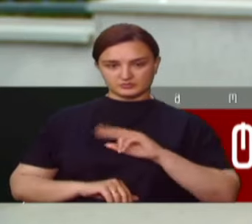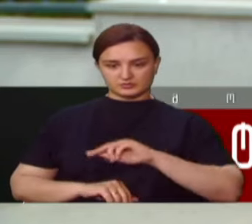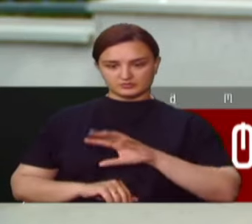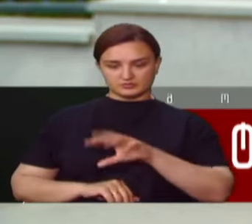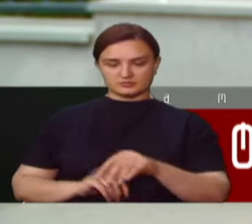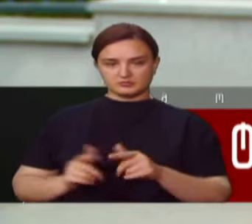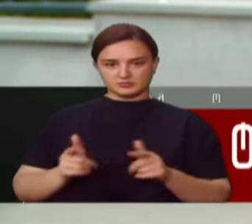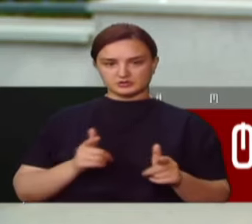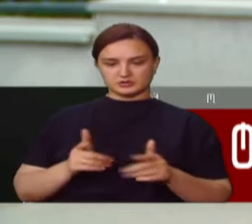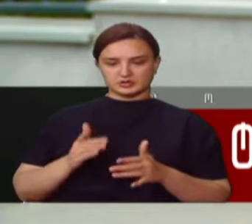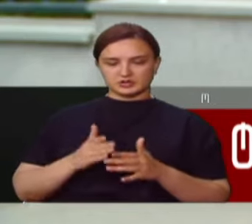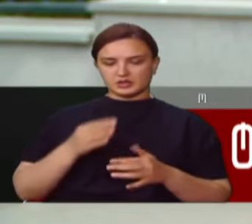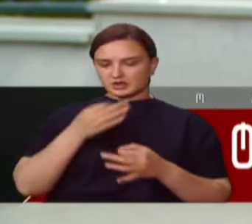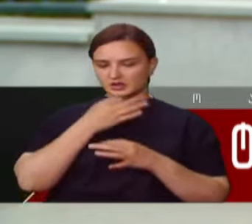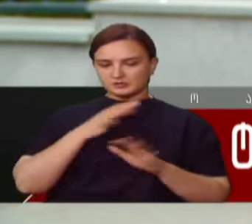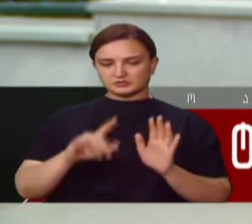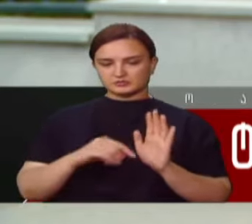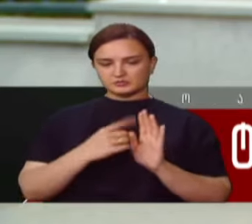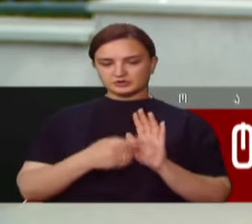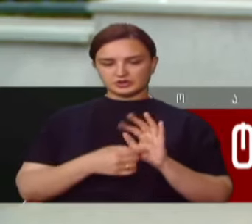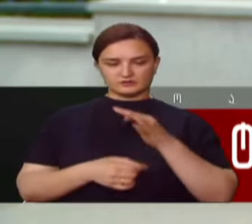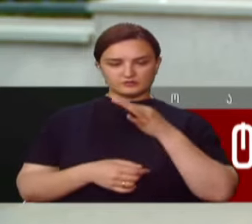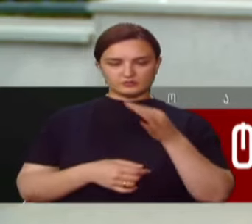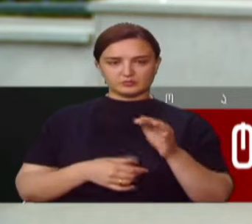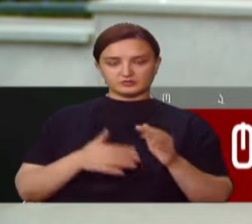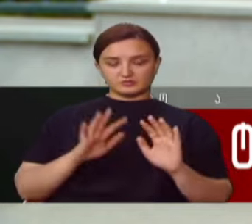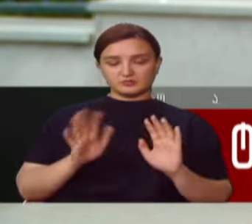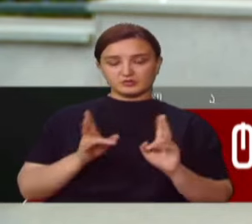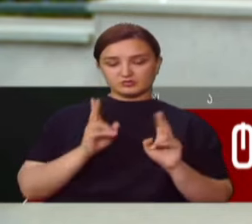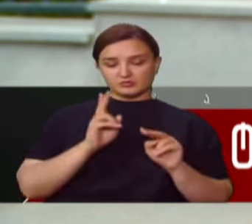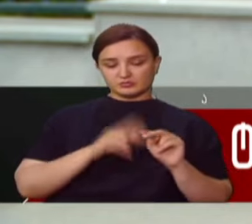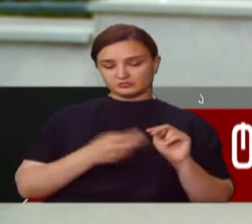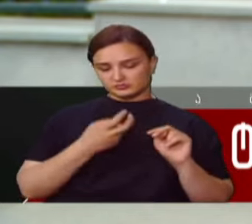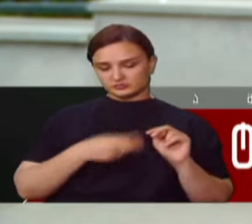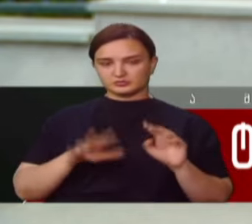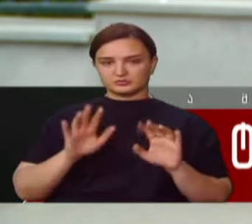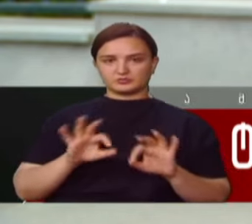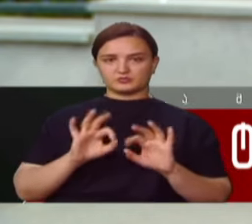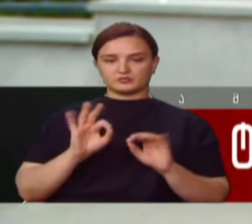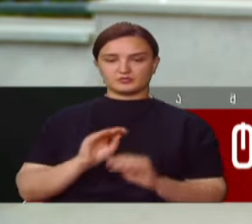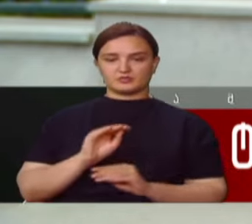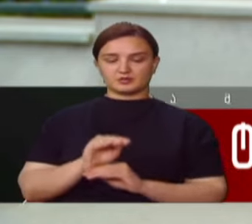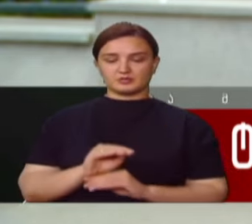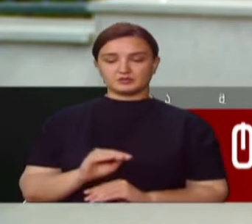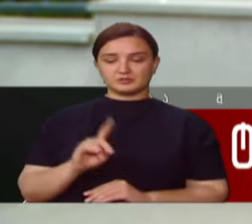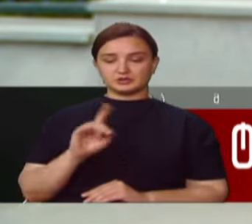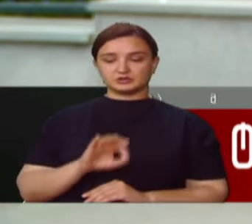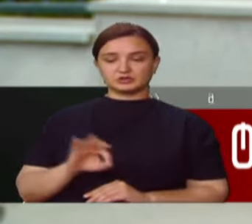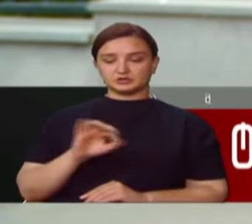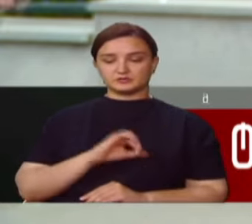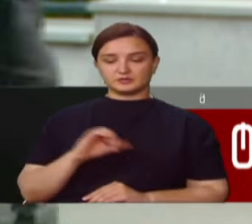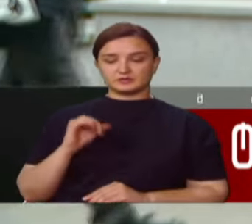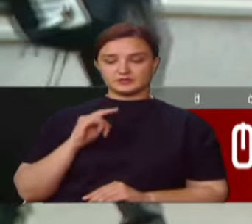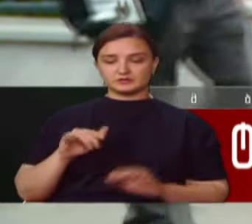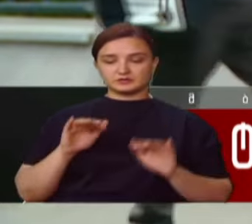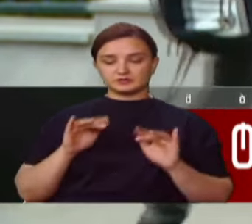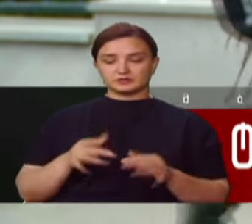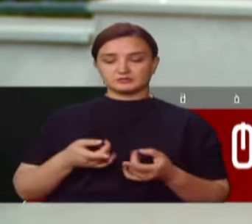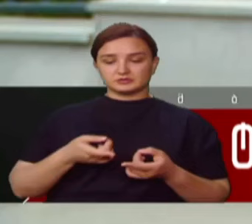მზად არის უპასუხოს ნებისმიერ კითხვას და გამოსვლის შემდეგ დამატებითი კომენტარი გააკეთოს. რაც შეეხება თავად საქმეს, აღნიშნულ